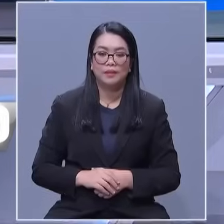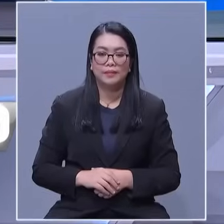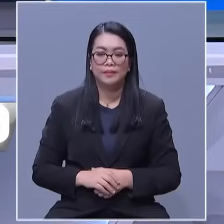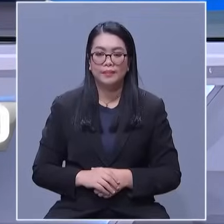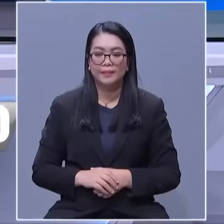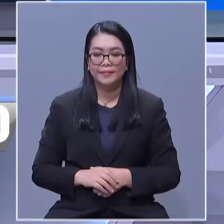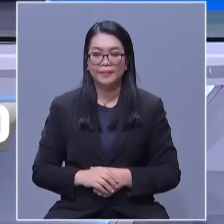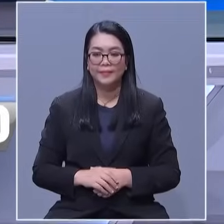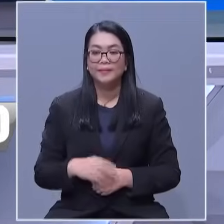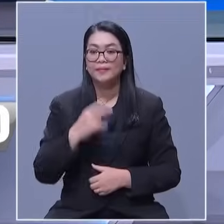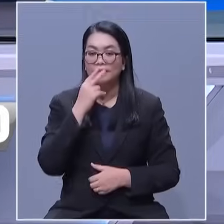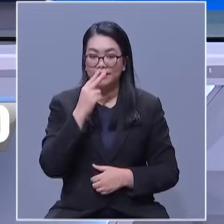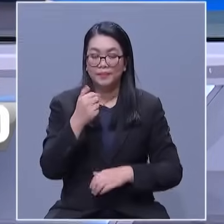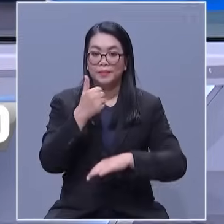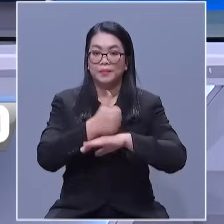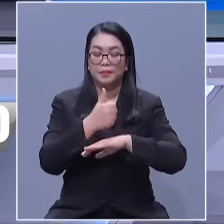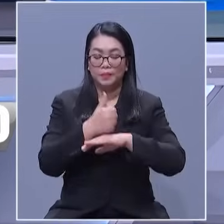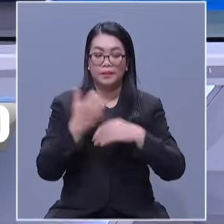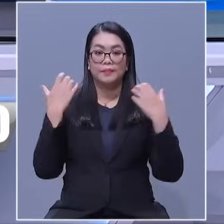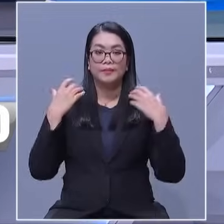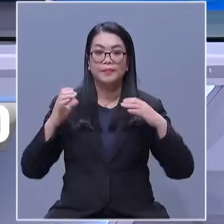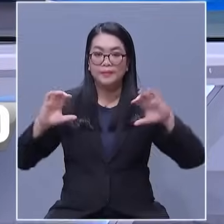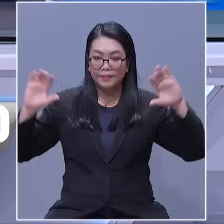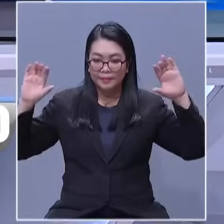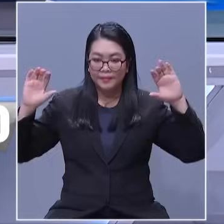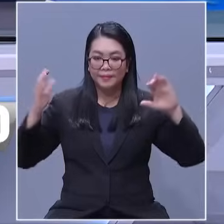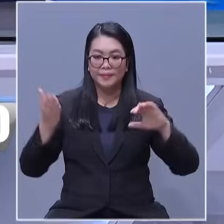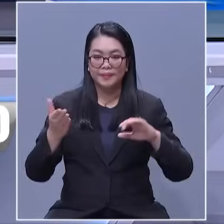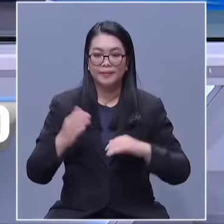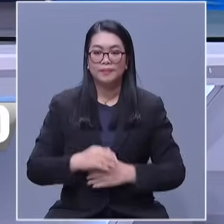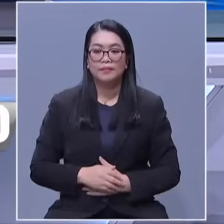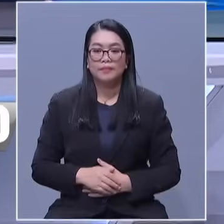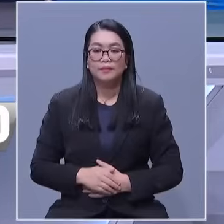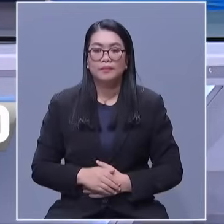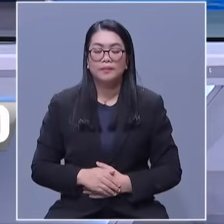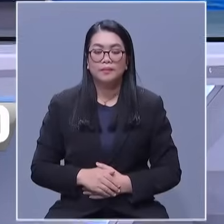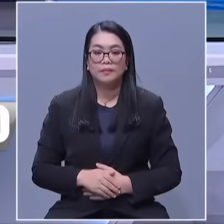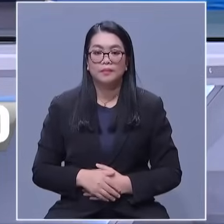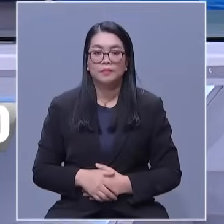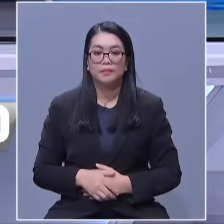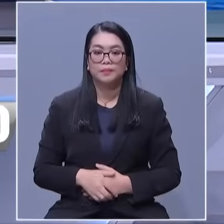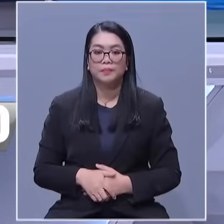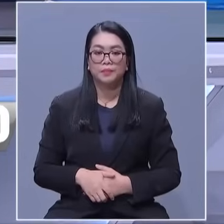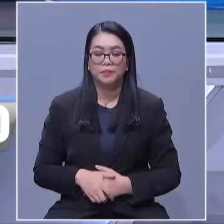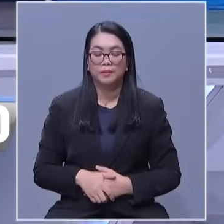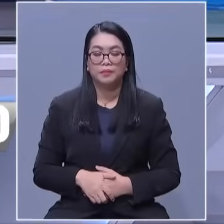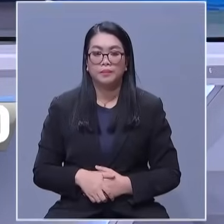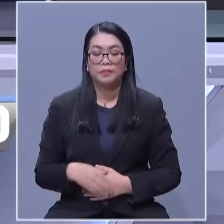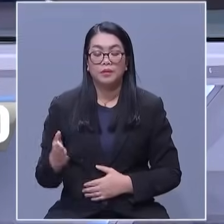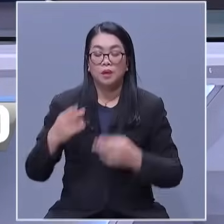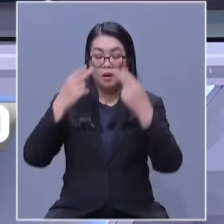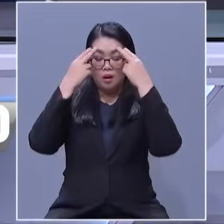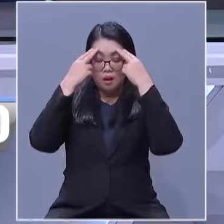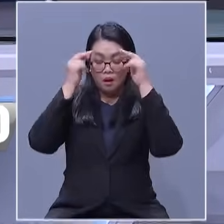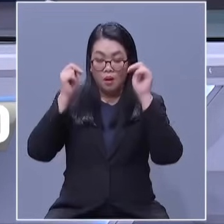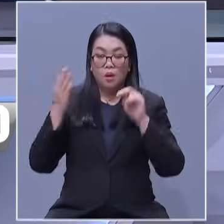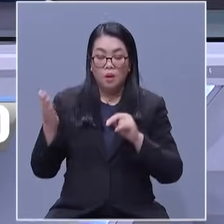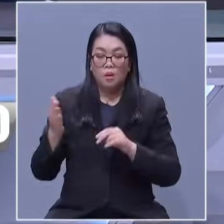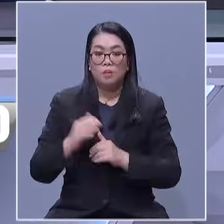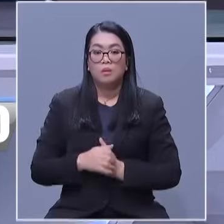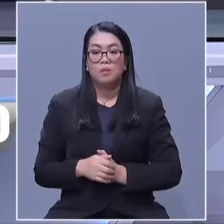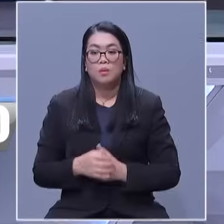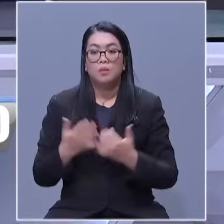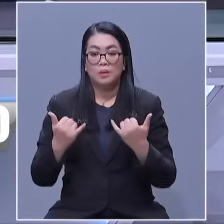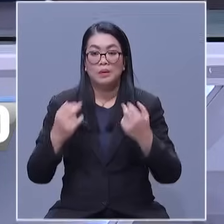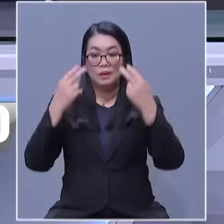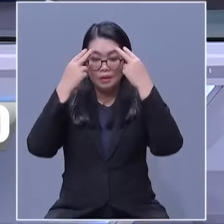แต่ว่าคราวนี้ไปดูหัวหน้าคณะรัฐบาลมากดีกว่า ค่ะ ก็คือคุณเศรษฐาทวีสินนะครับเห็นบอกว่าวันนี้นายกเศ